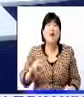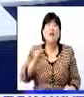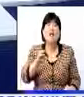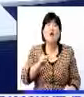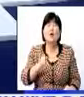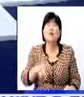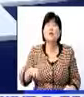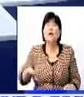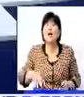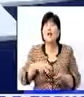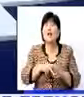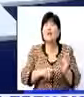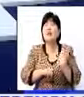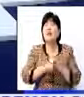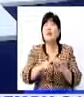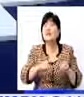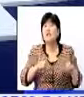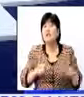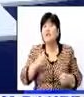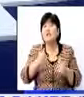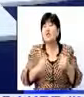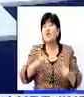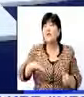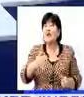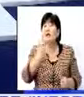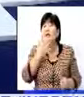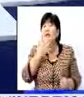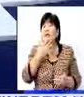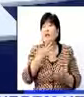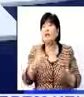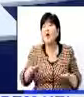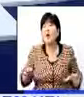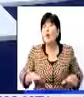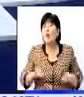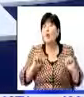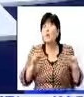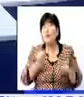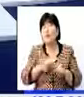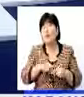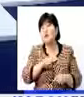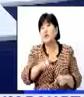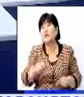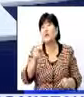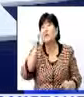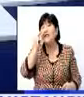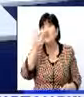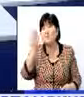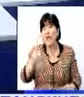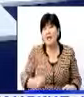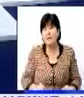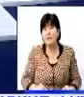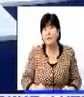Жаннокурганские наездники вышли в финал чемпионата страны по национальным видам конного спорта, который проходит в Шымкенте.